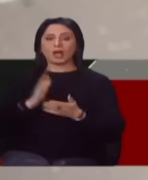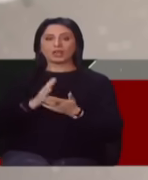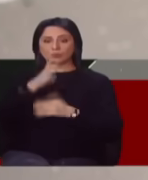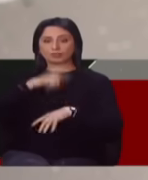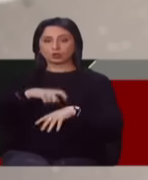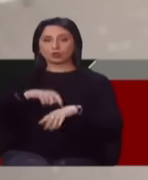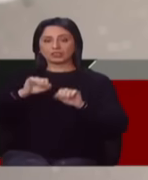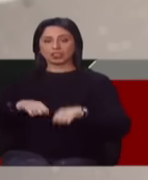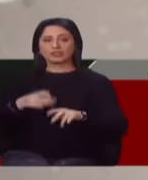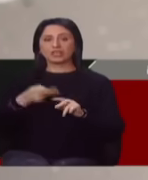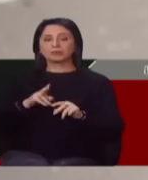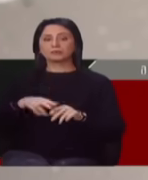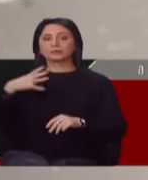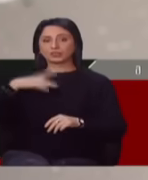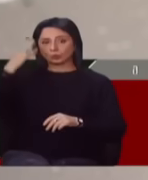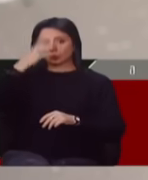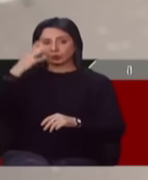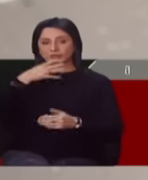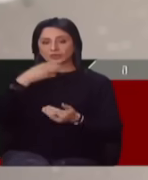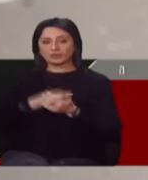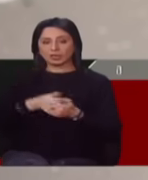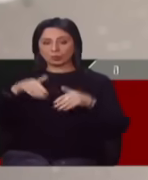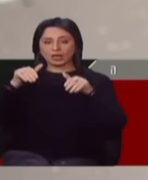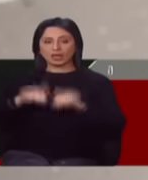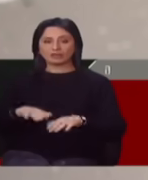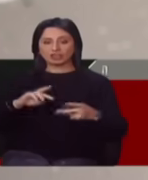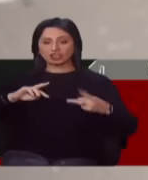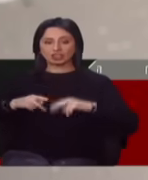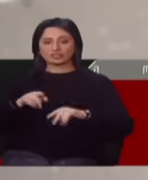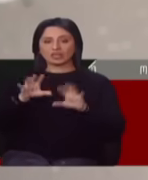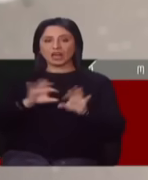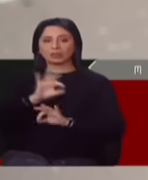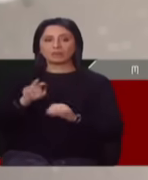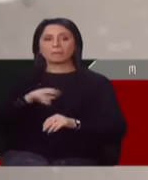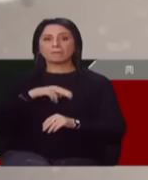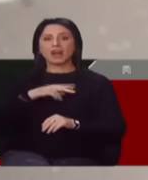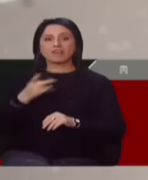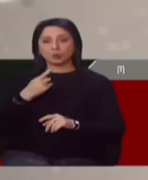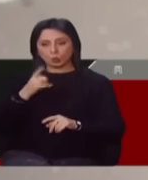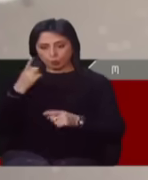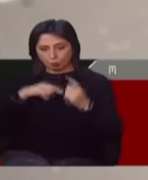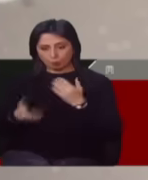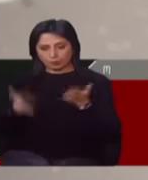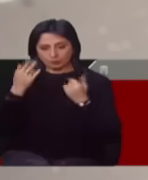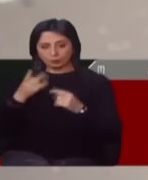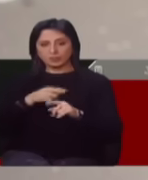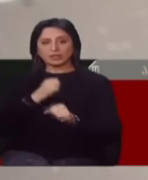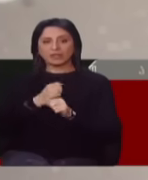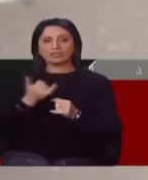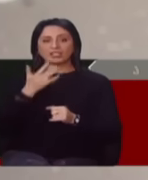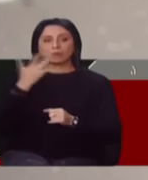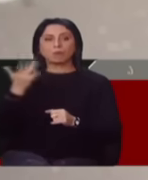არსებობს დრო და საშუალება იმის, რომ ქართულმა ოცნებამ საკუთარი გადაწყვეტილება შეცვალოს, ეს კანონპროექტი პარლამენტიდან უკან გაიწვიოს. მათ გააკეთეს